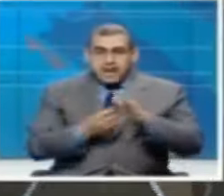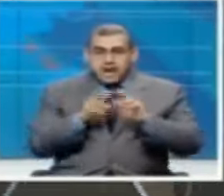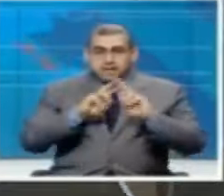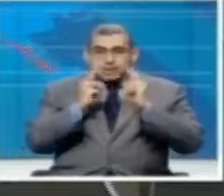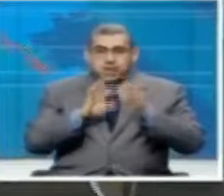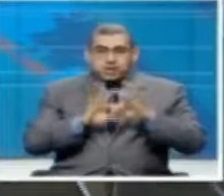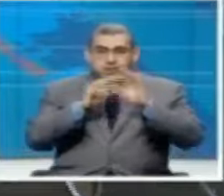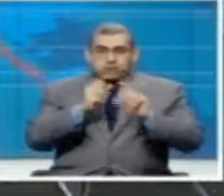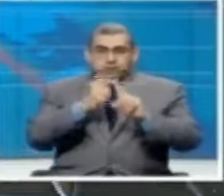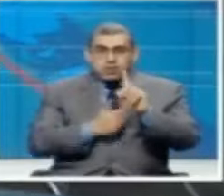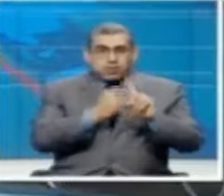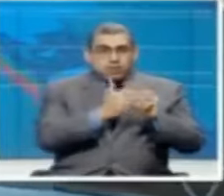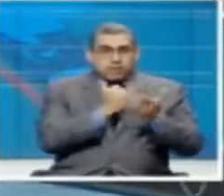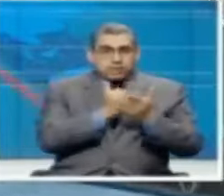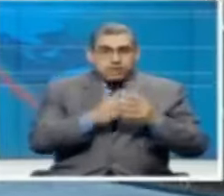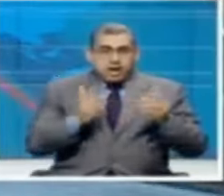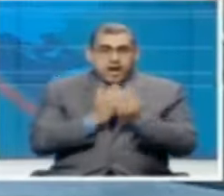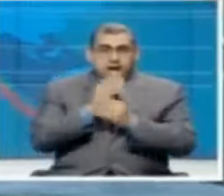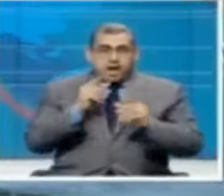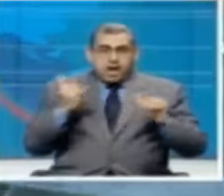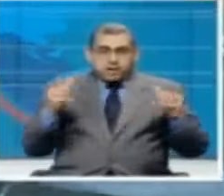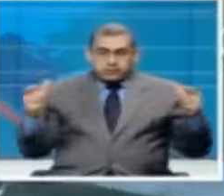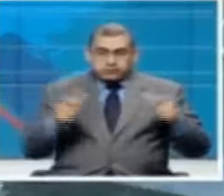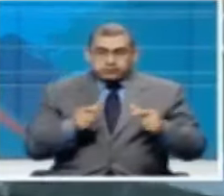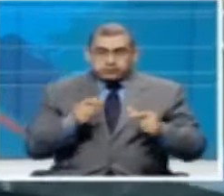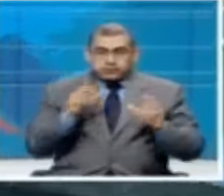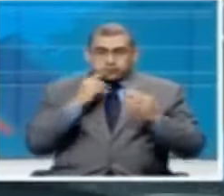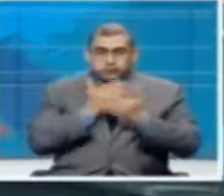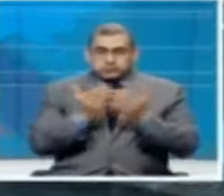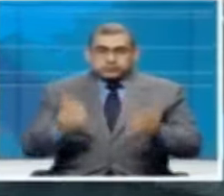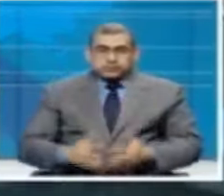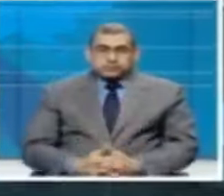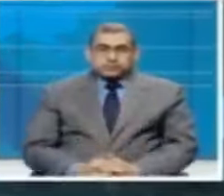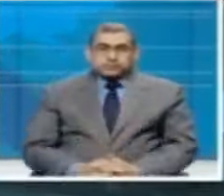العربية على مستوى وزراء الخارجية العرب. منذر أبو دوح، التلفزيون المصري.